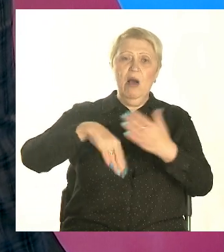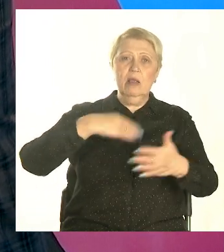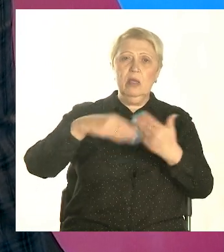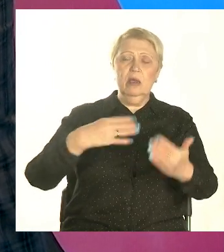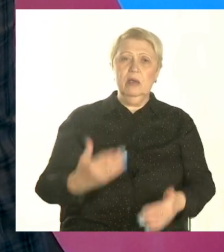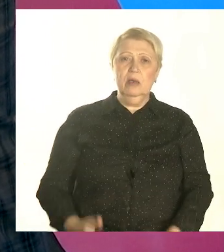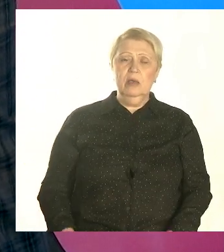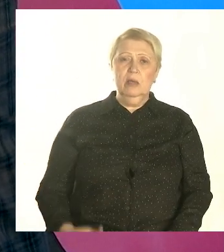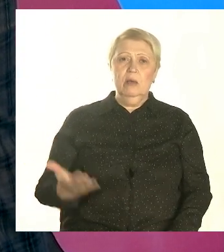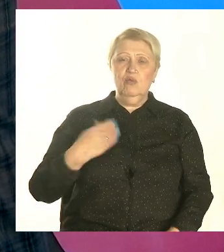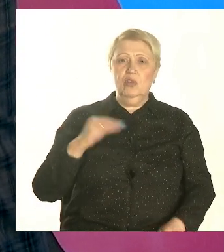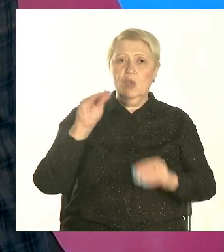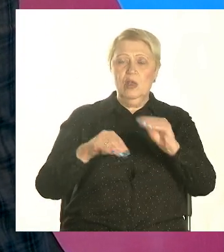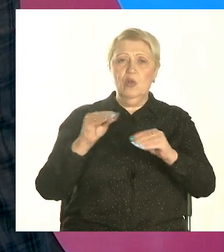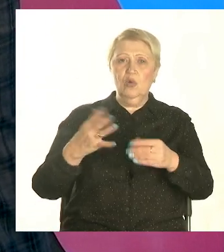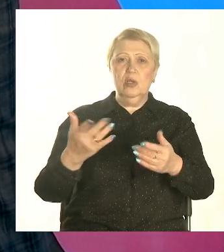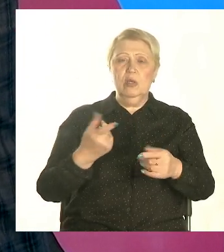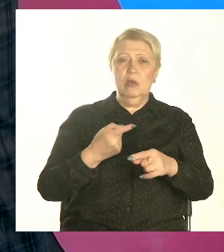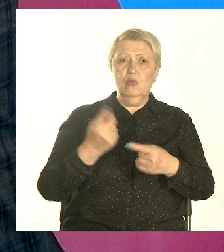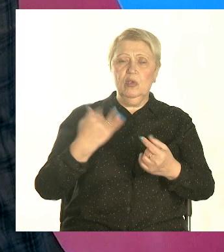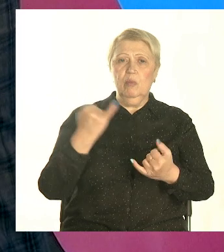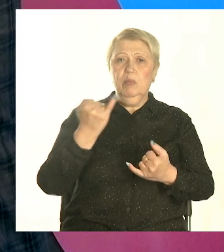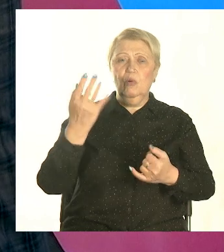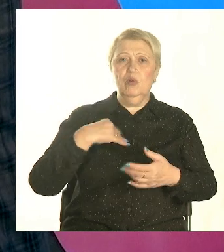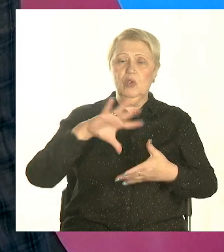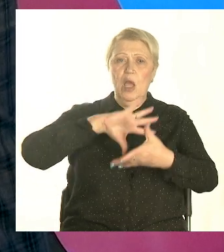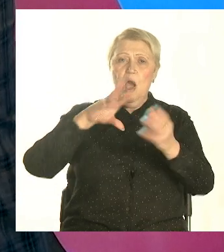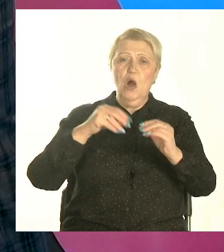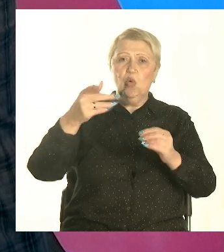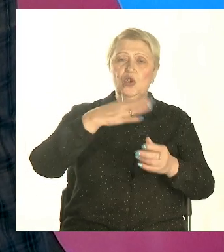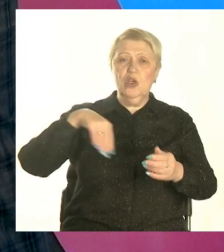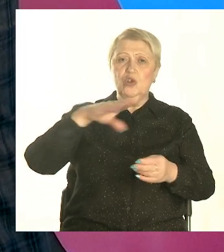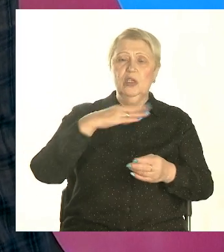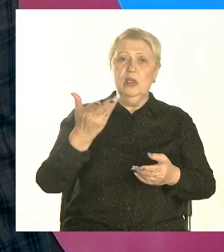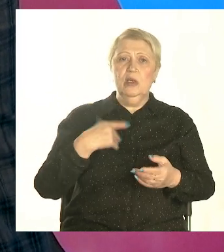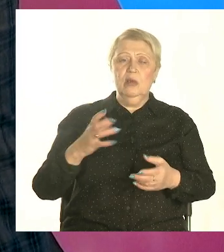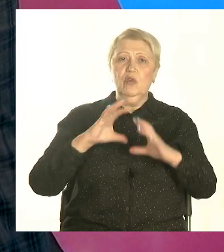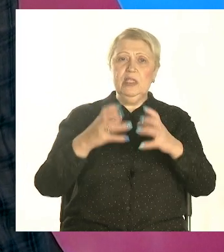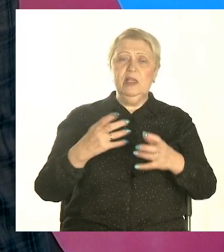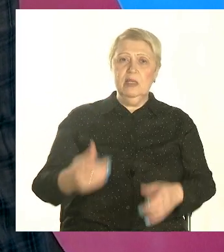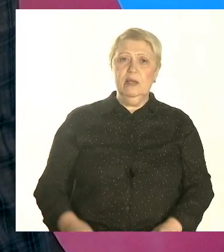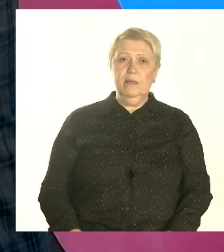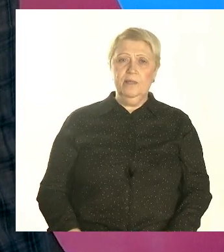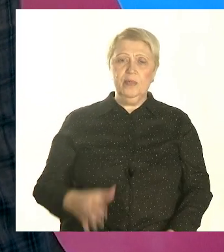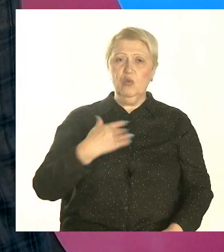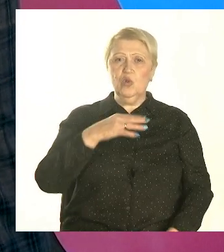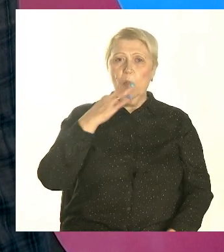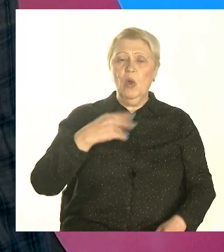достаточно ощутимый урон не только окружающей среде, но горят. И мы на это внимание обращаем